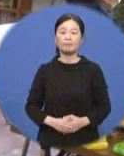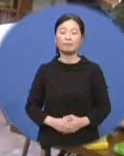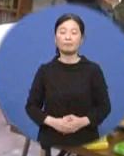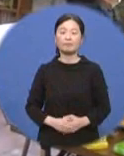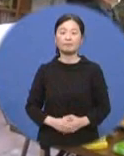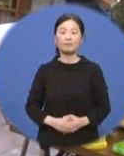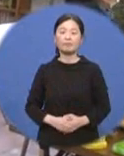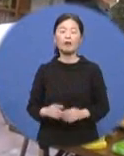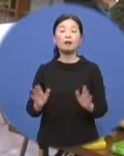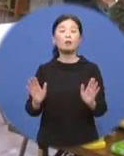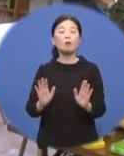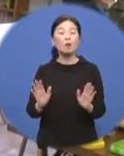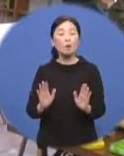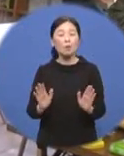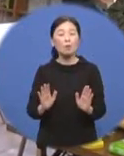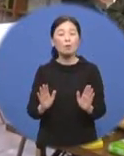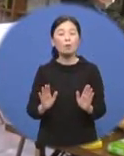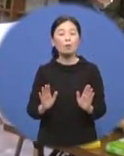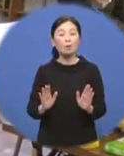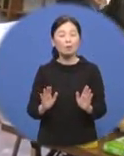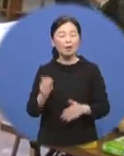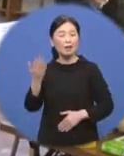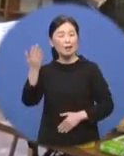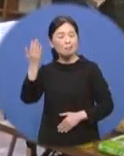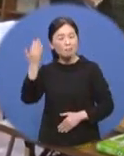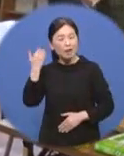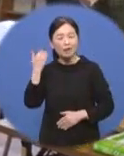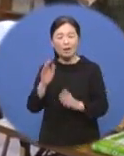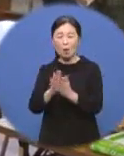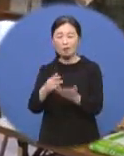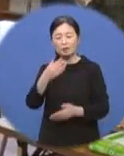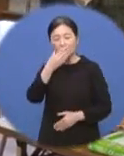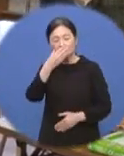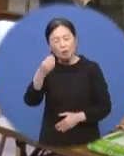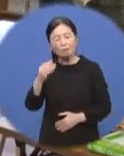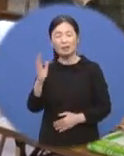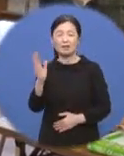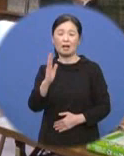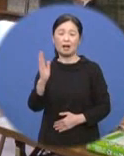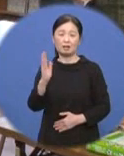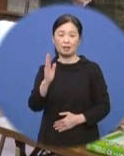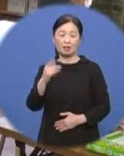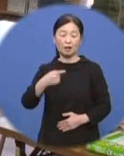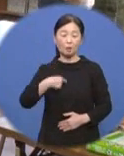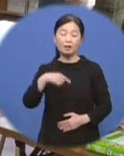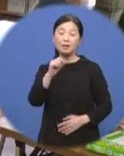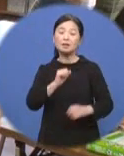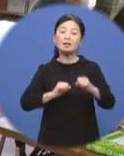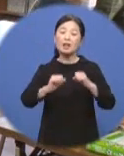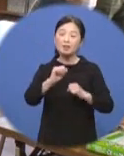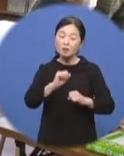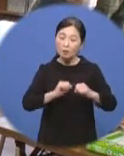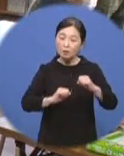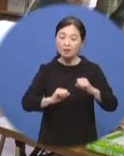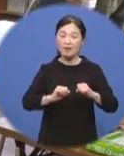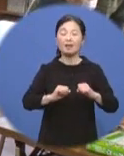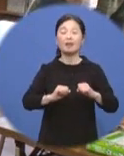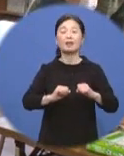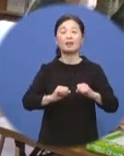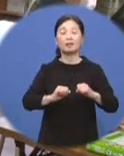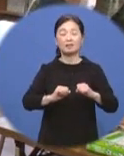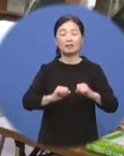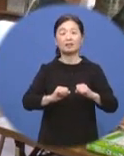子どもがあまり本に興味がなかったので、私が活動することによって、まあ、親に習いじゃないですけども